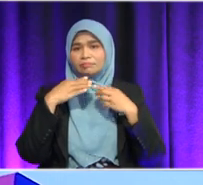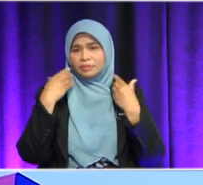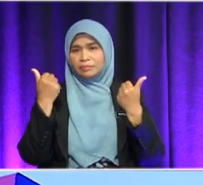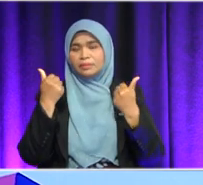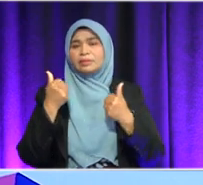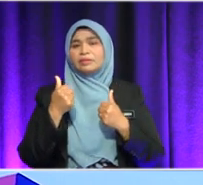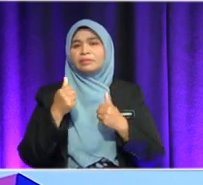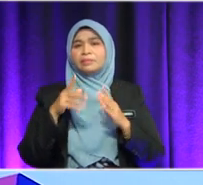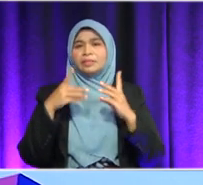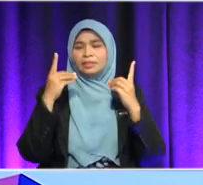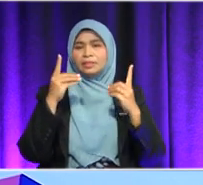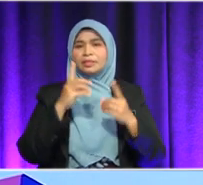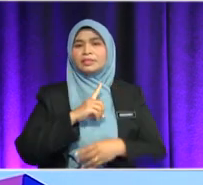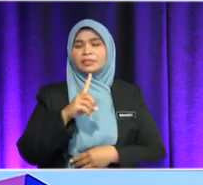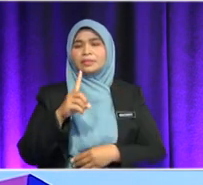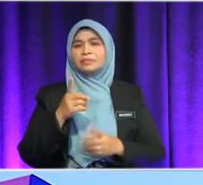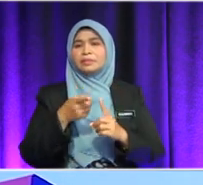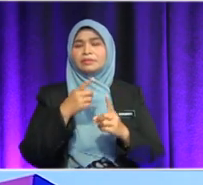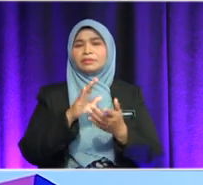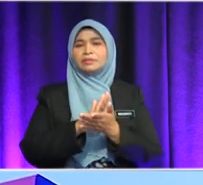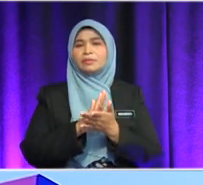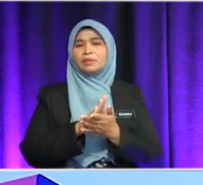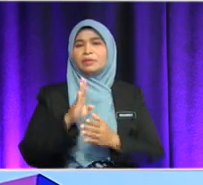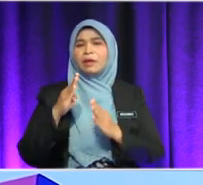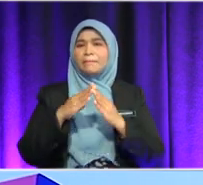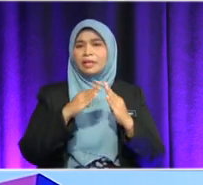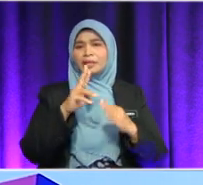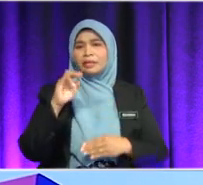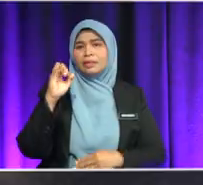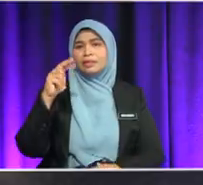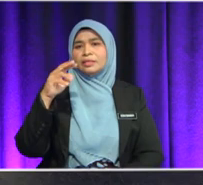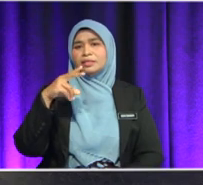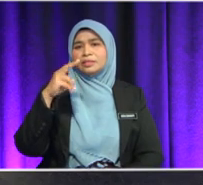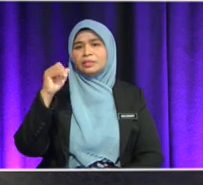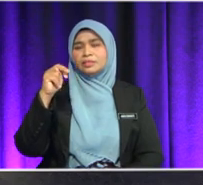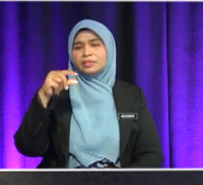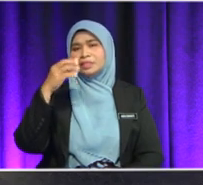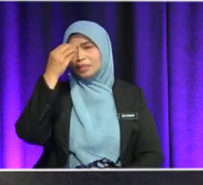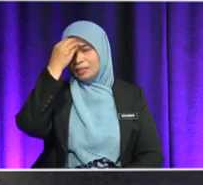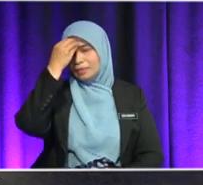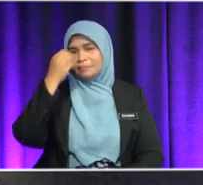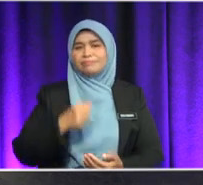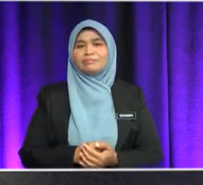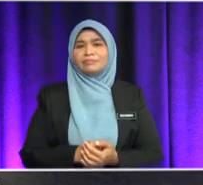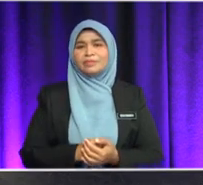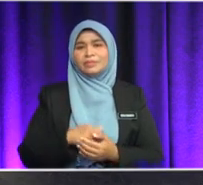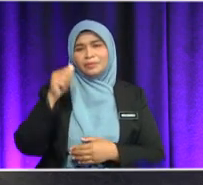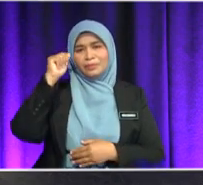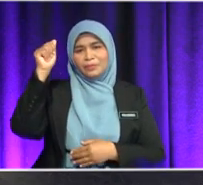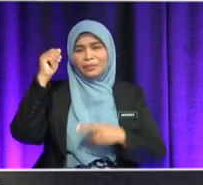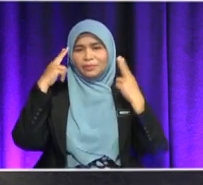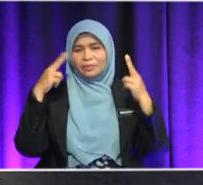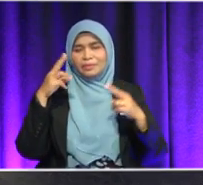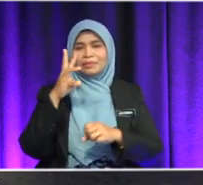dari sekolah menengah kebangsaan Mandarin Selangor Assalamualaikum Ustaz apa kabar Waalaikumsalam